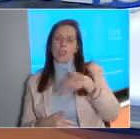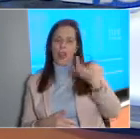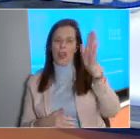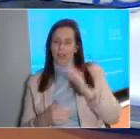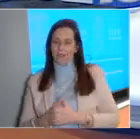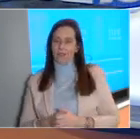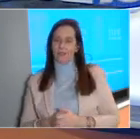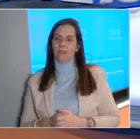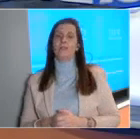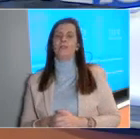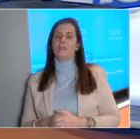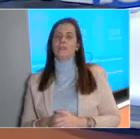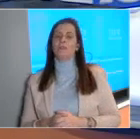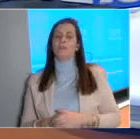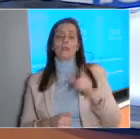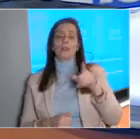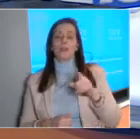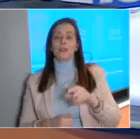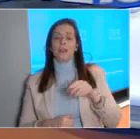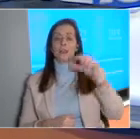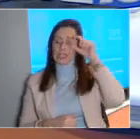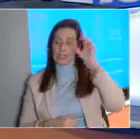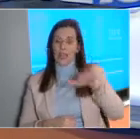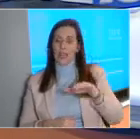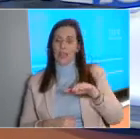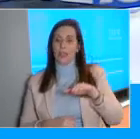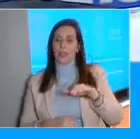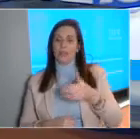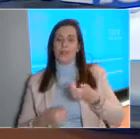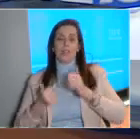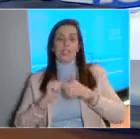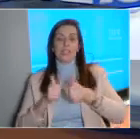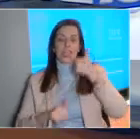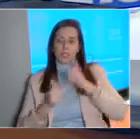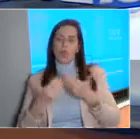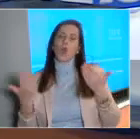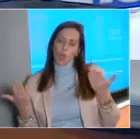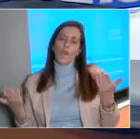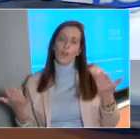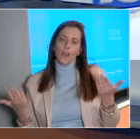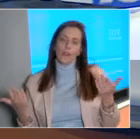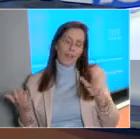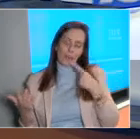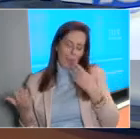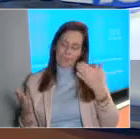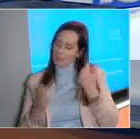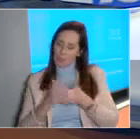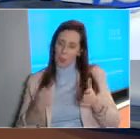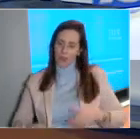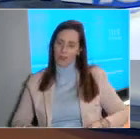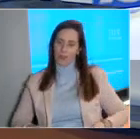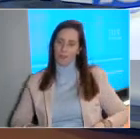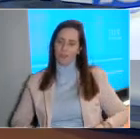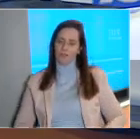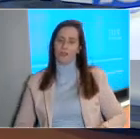הולך הביתה, הלאה, נקסט. הוא הולך הביתה, הוא מוצא את חוויה, טוב. טוב, גדעון סער, בסדר? מרים רגב. טוב, כל מילה מיותרת. היא עמוד שדרה פה, זה בעייתי לגמרי,